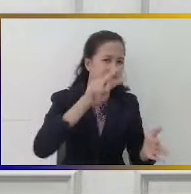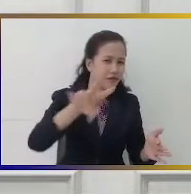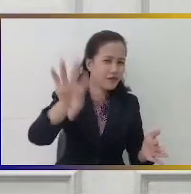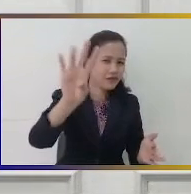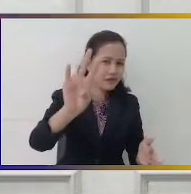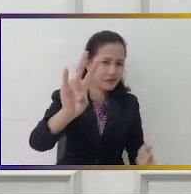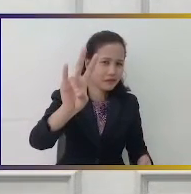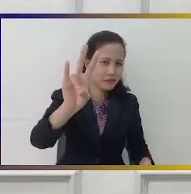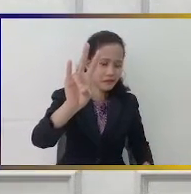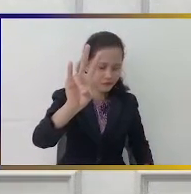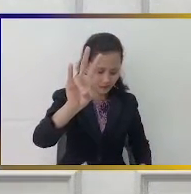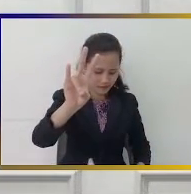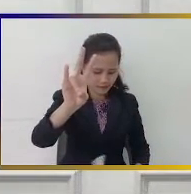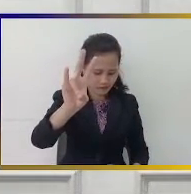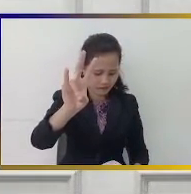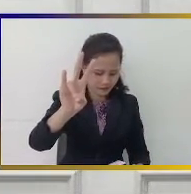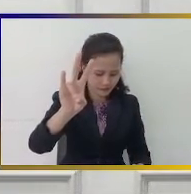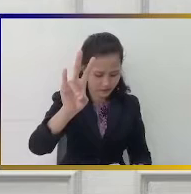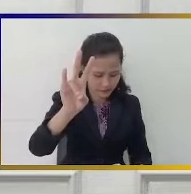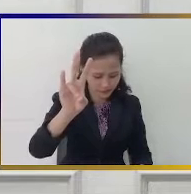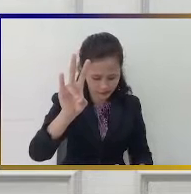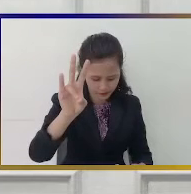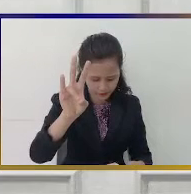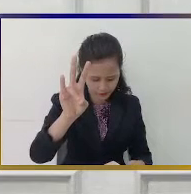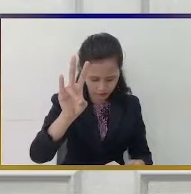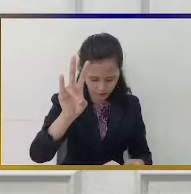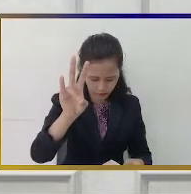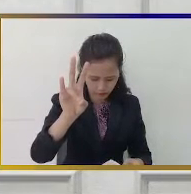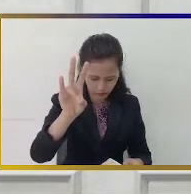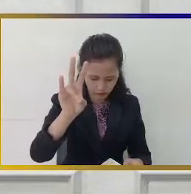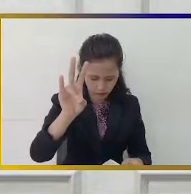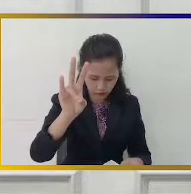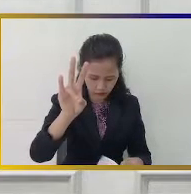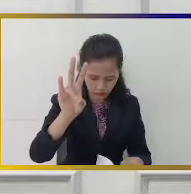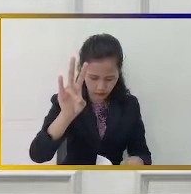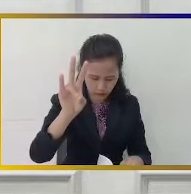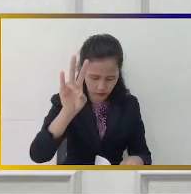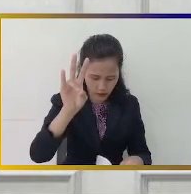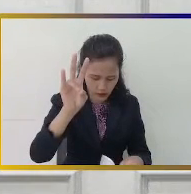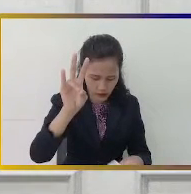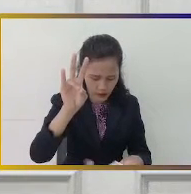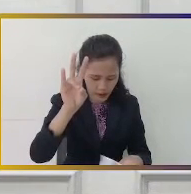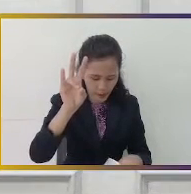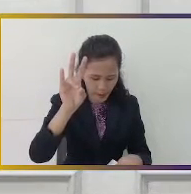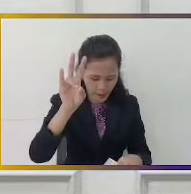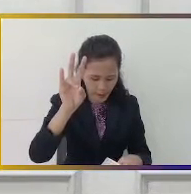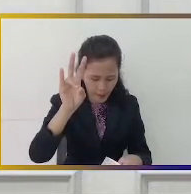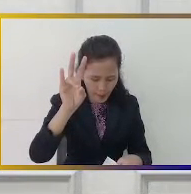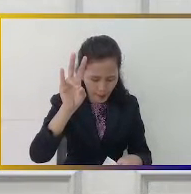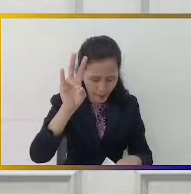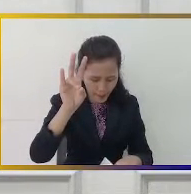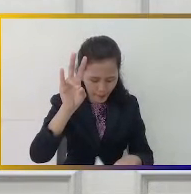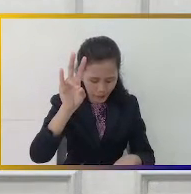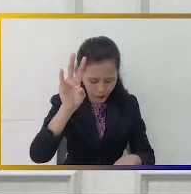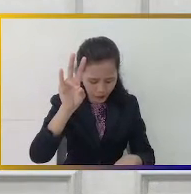children, and shalt talk of them when thou sittest in thy house, and when thou walkest by